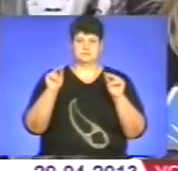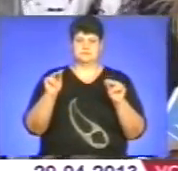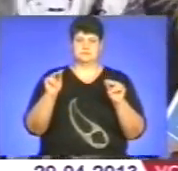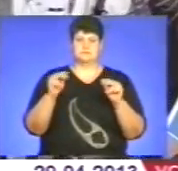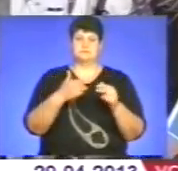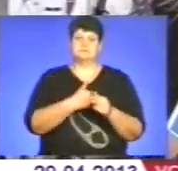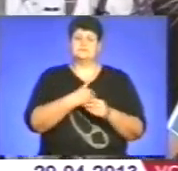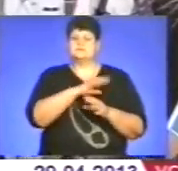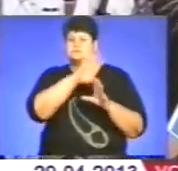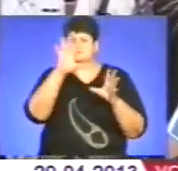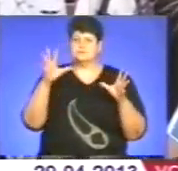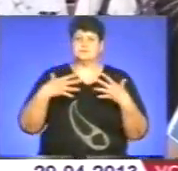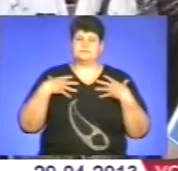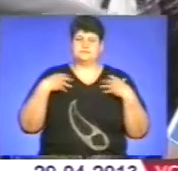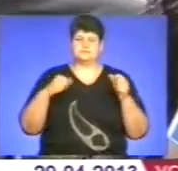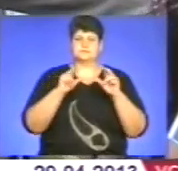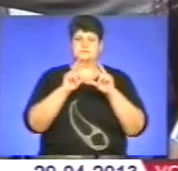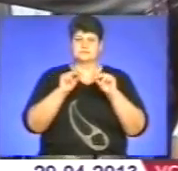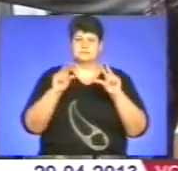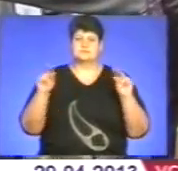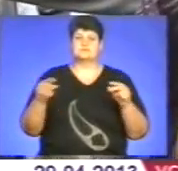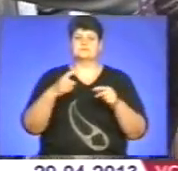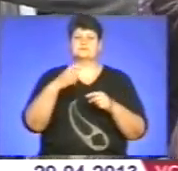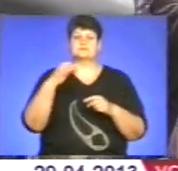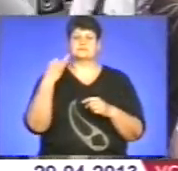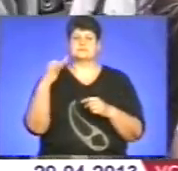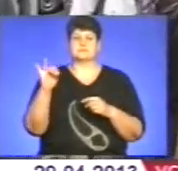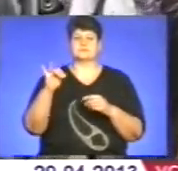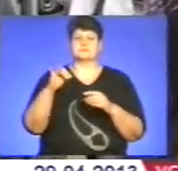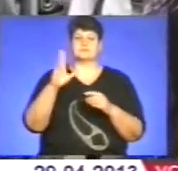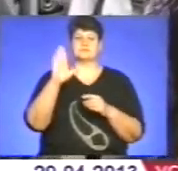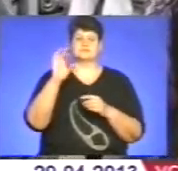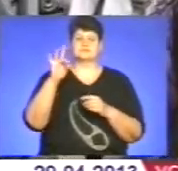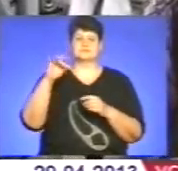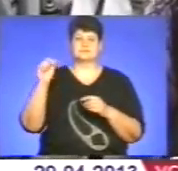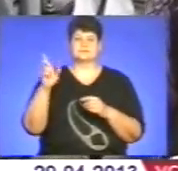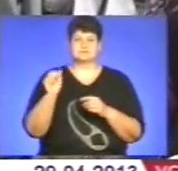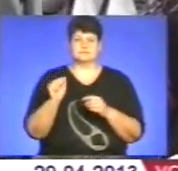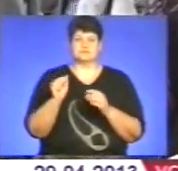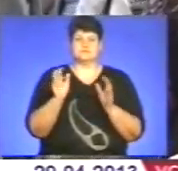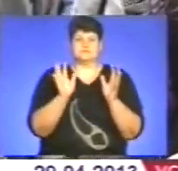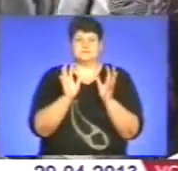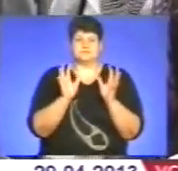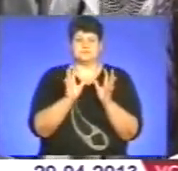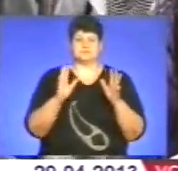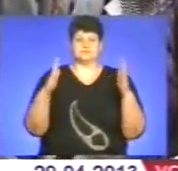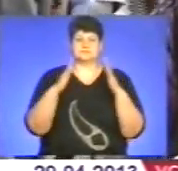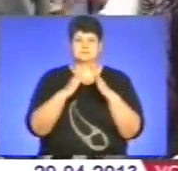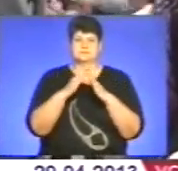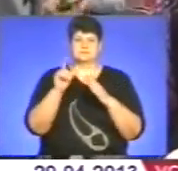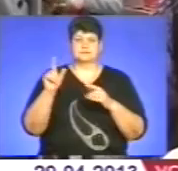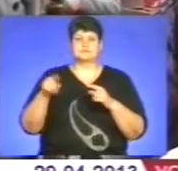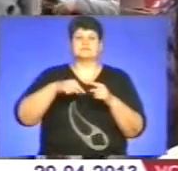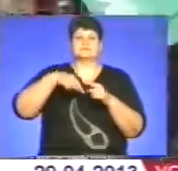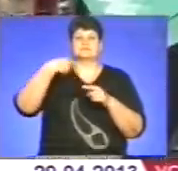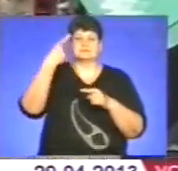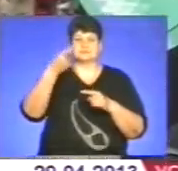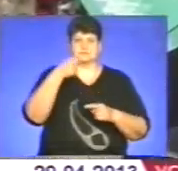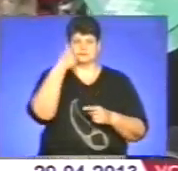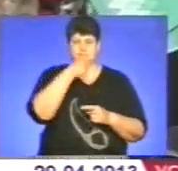всім здоров'я і щастя. І хай верба оберігає оселі людей до наступного року.